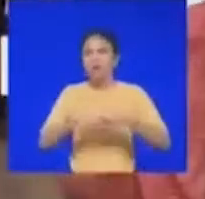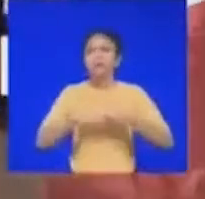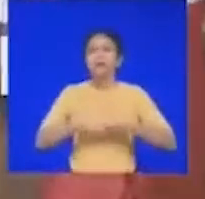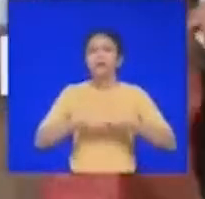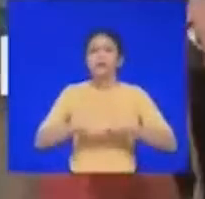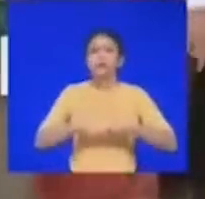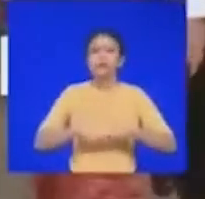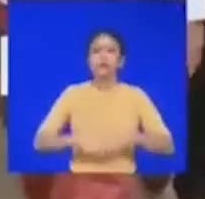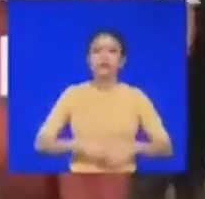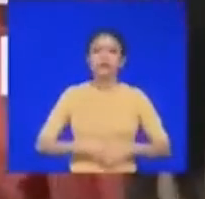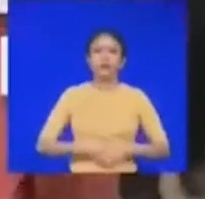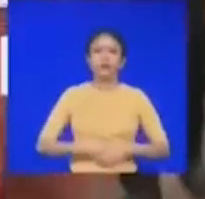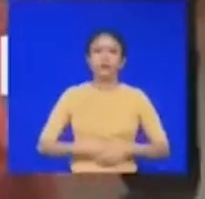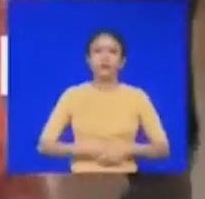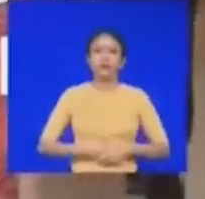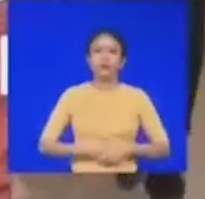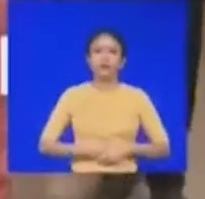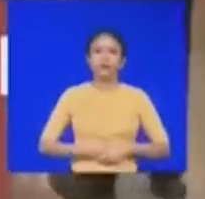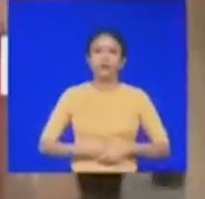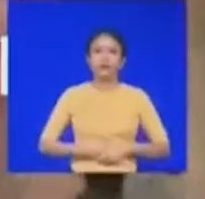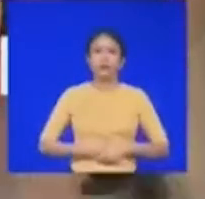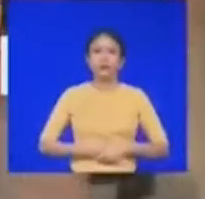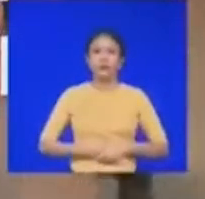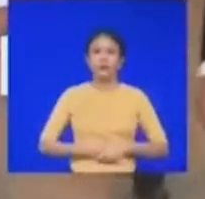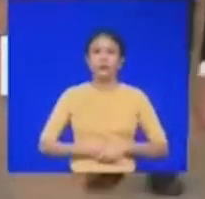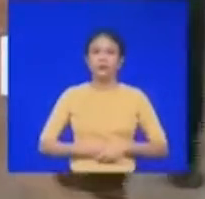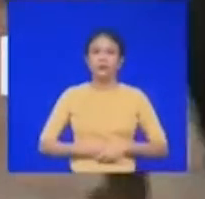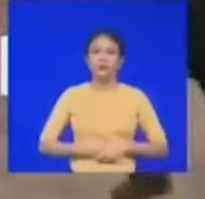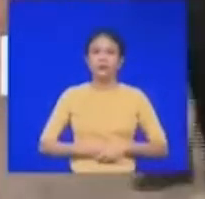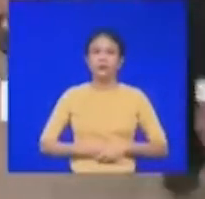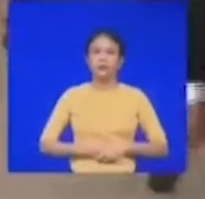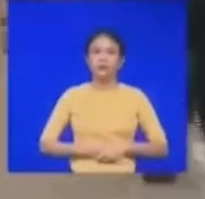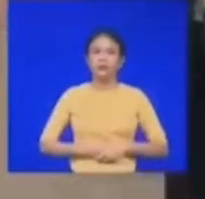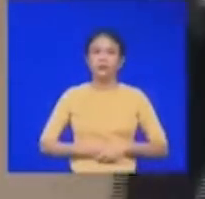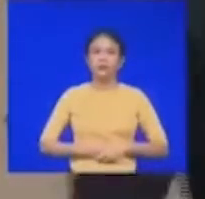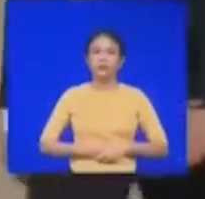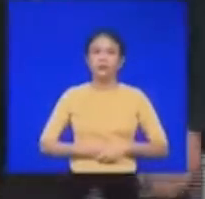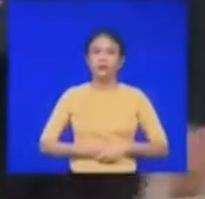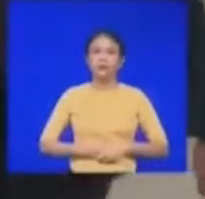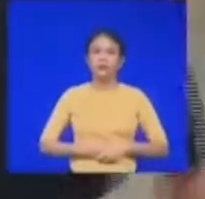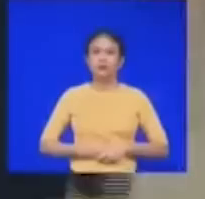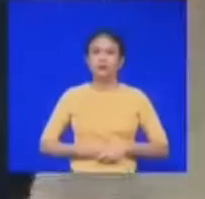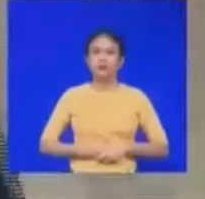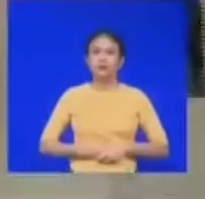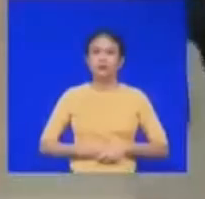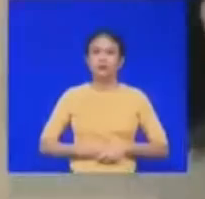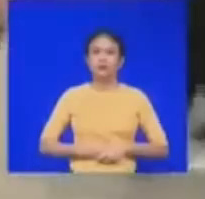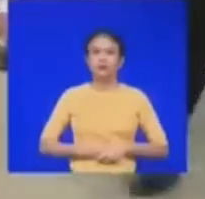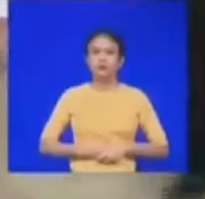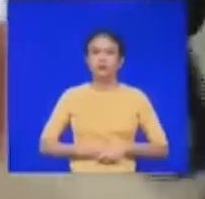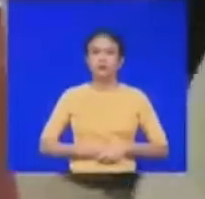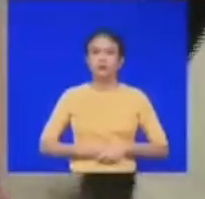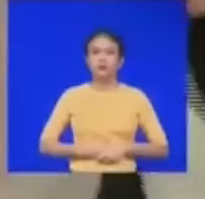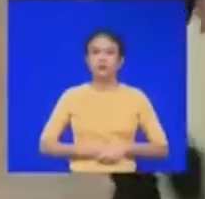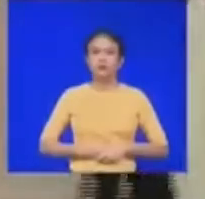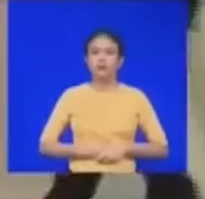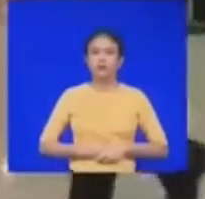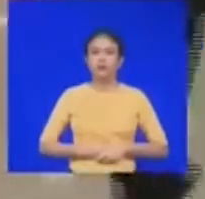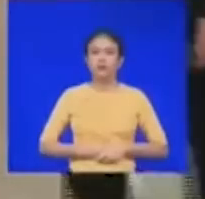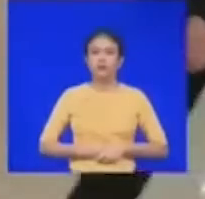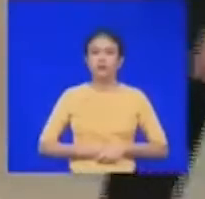ตามกลุ่มที่เขาเป็นสมาชิกอยู่ก็คือ eldersตามเป้าหมายนี้จริงๆเนี่ยเขาจำเป็นต้องไปพบกับฝ่ายต่อต้านรัฐบาล